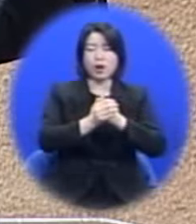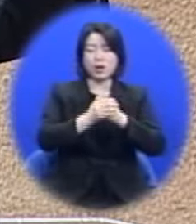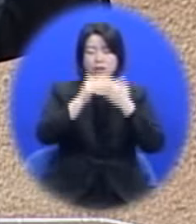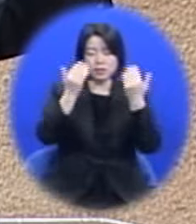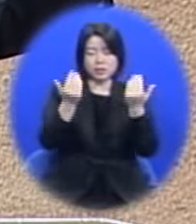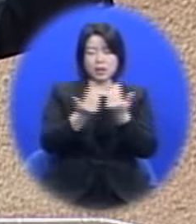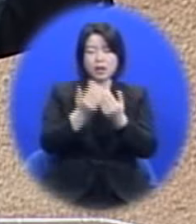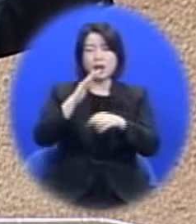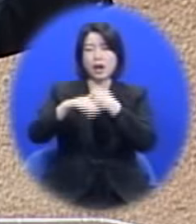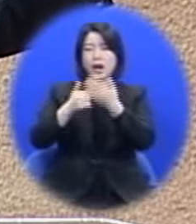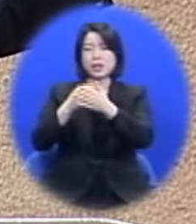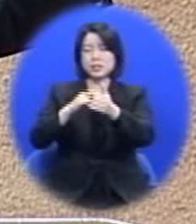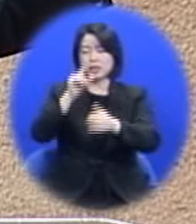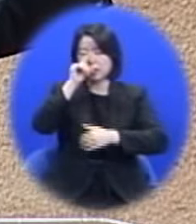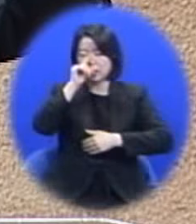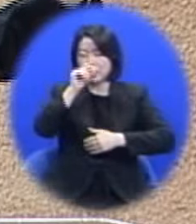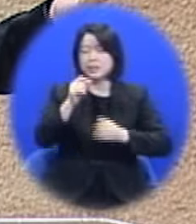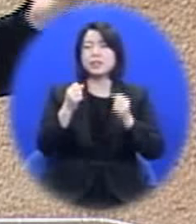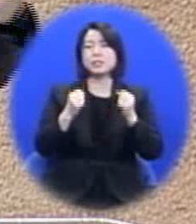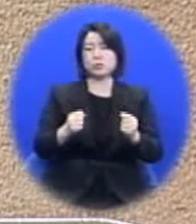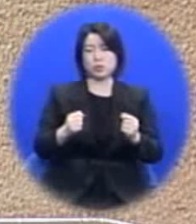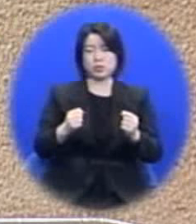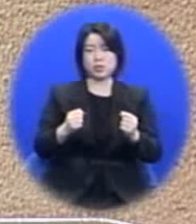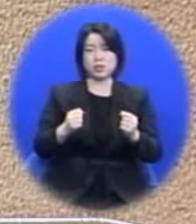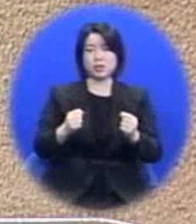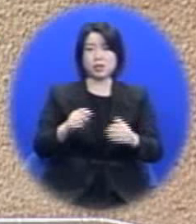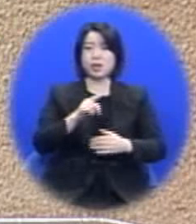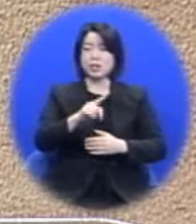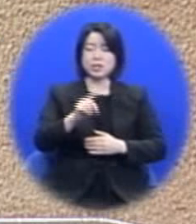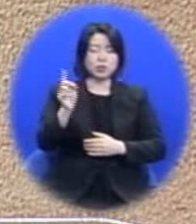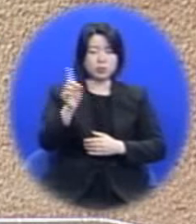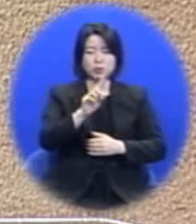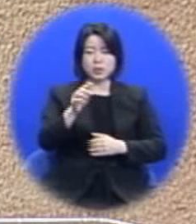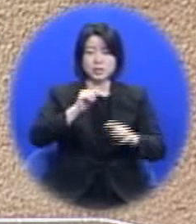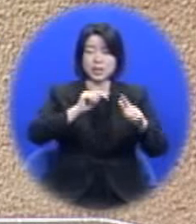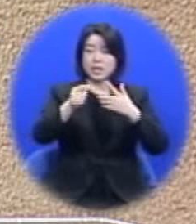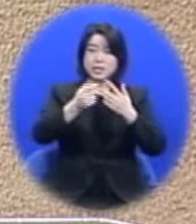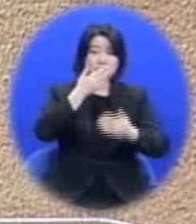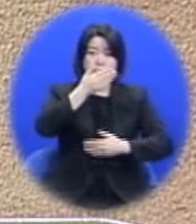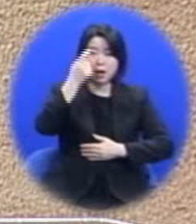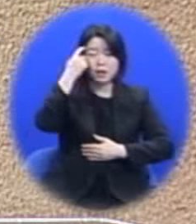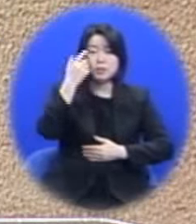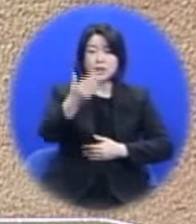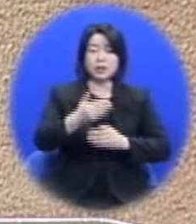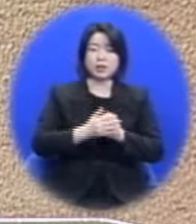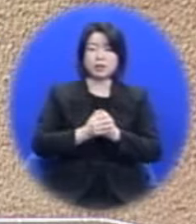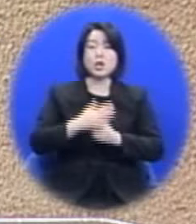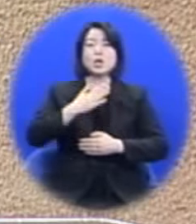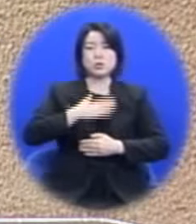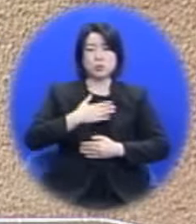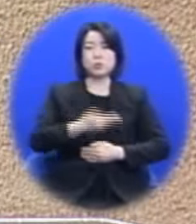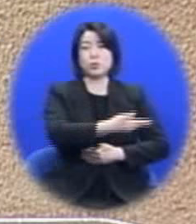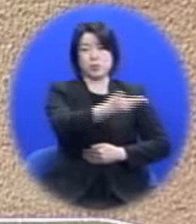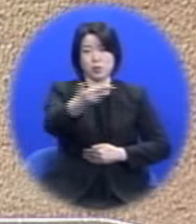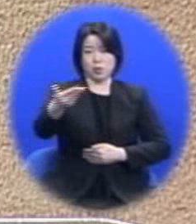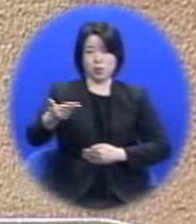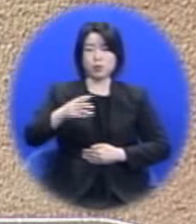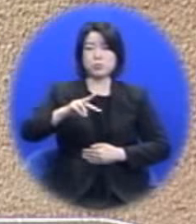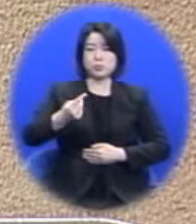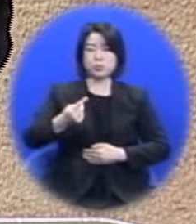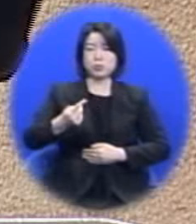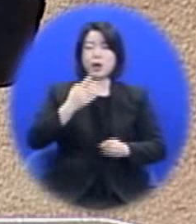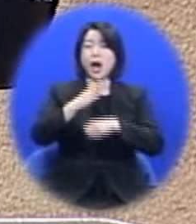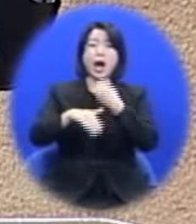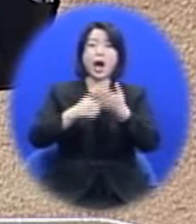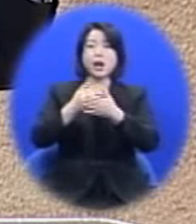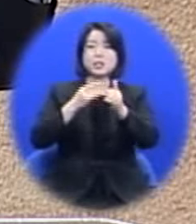같은 존재였어요. 여러분 이걸 도대체 이해할 수 있을까요? 저도 여러분도 하나님께는